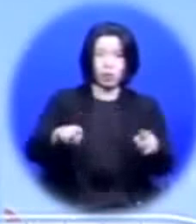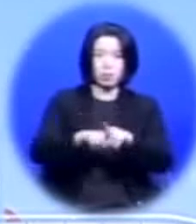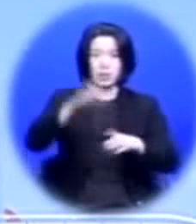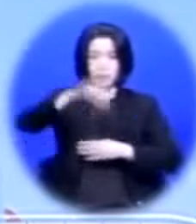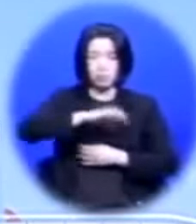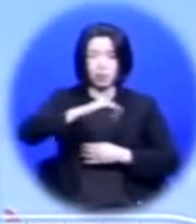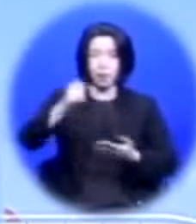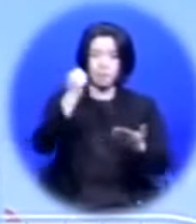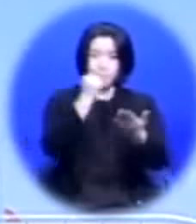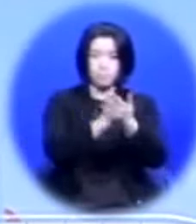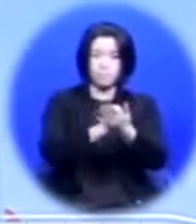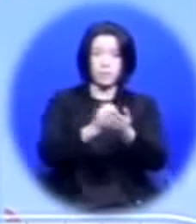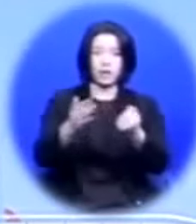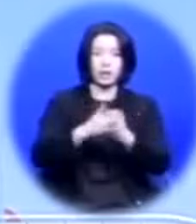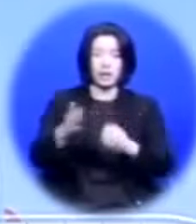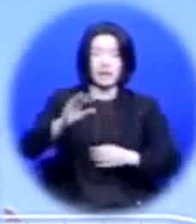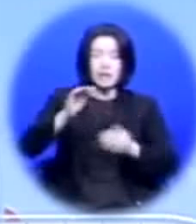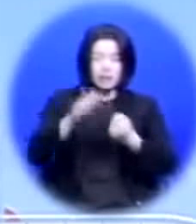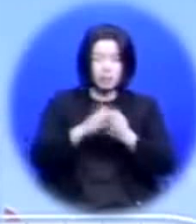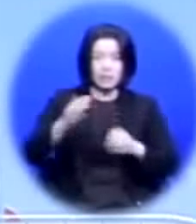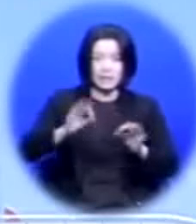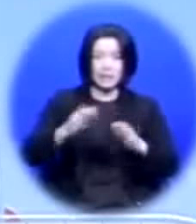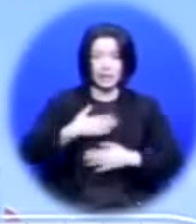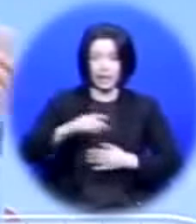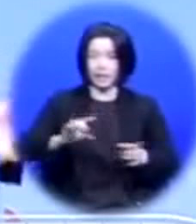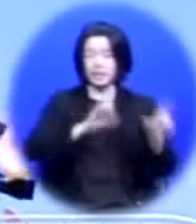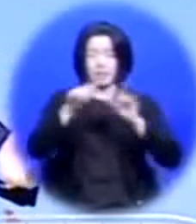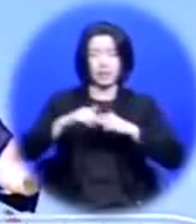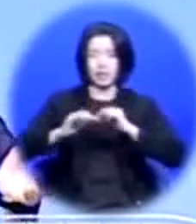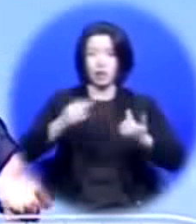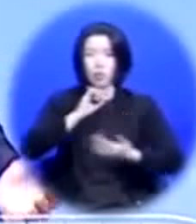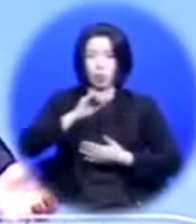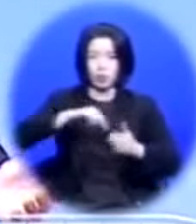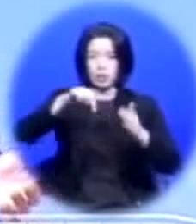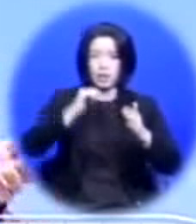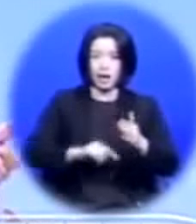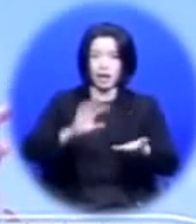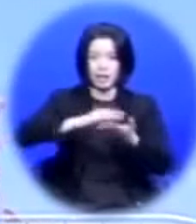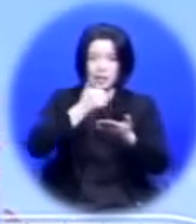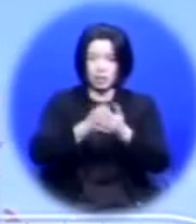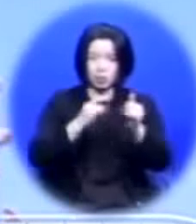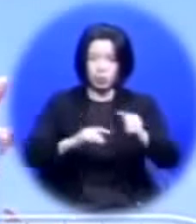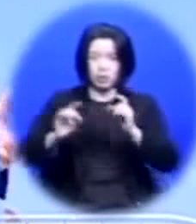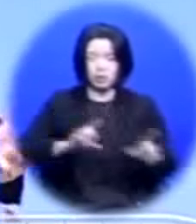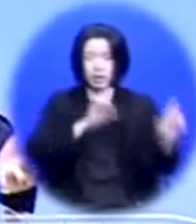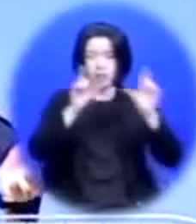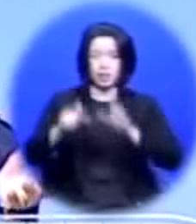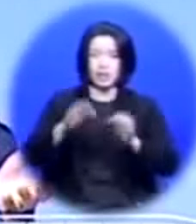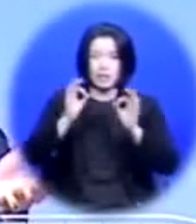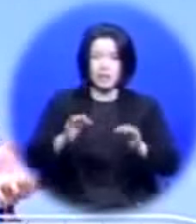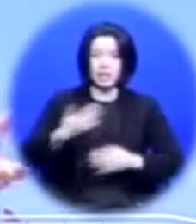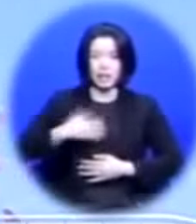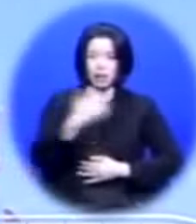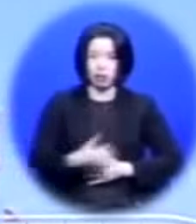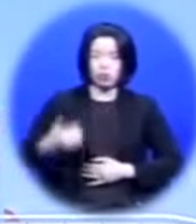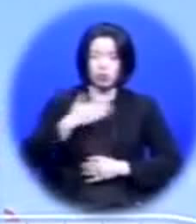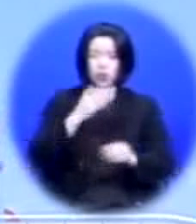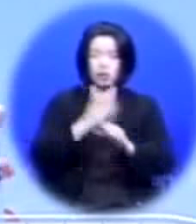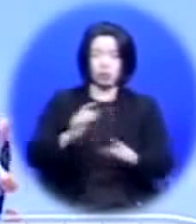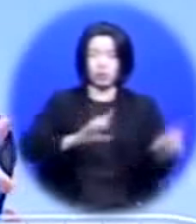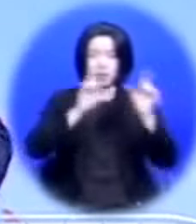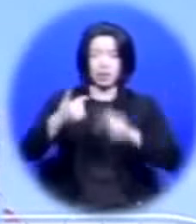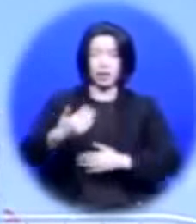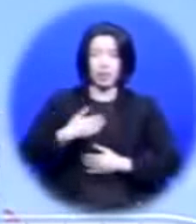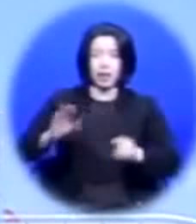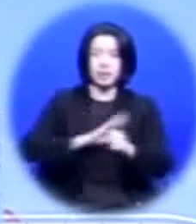박혔나니 그런즉 이제는 내가 사는 것이 아니요 오직 내 안에 그리스도께서 사시는 것이라 이제는 내가 육체 가운데 사는 것은 나를